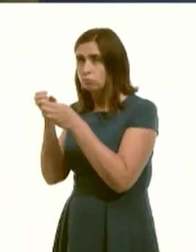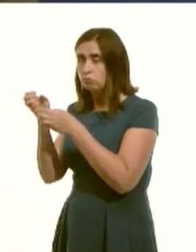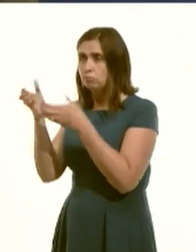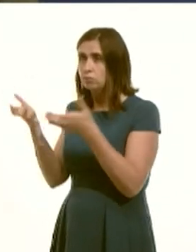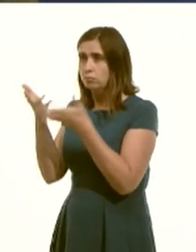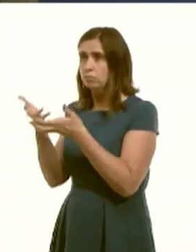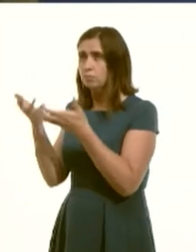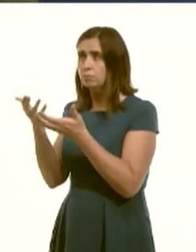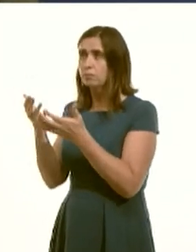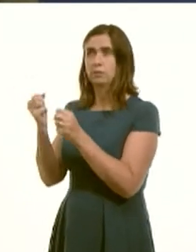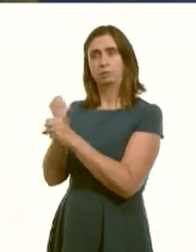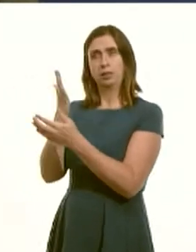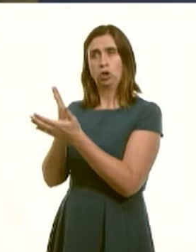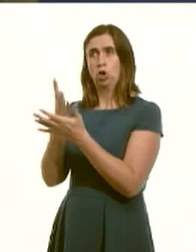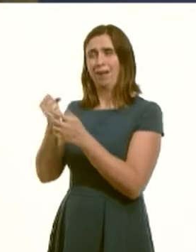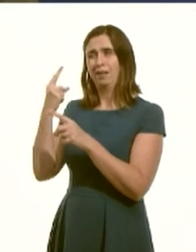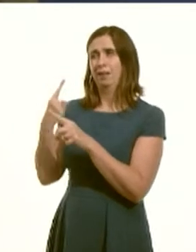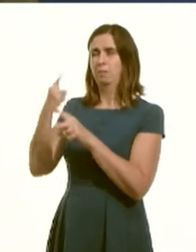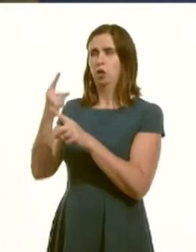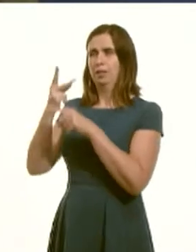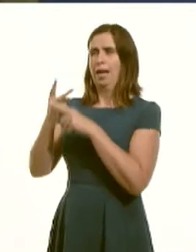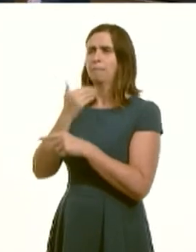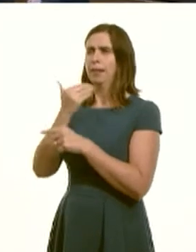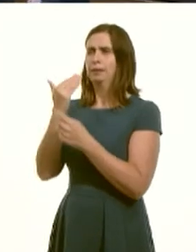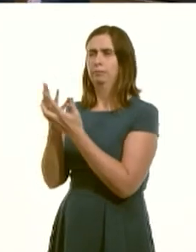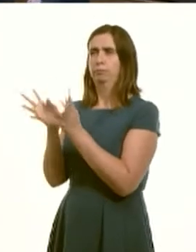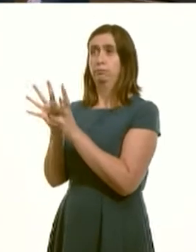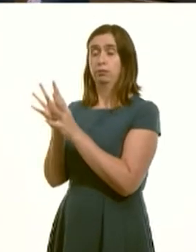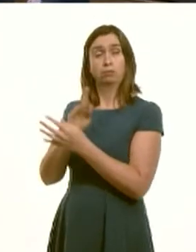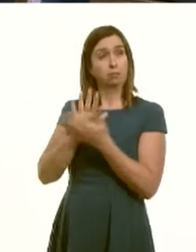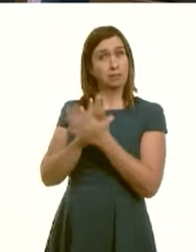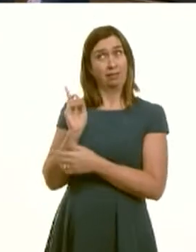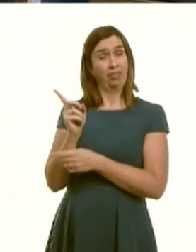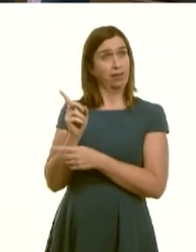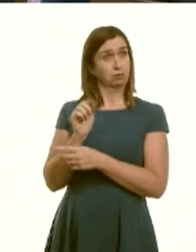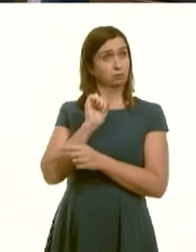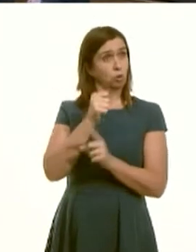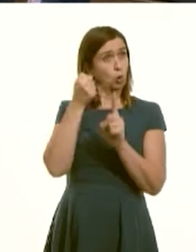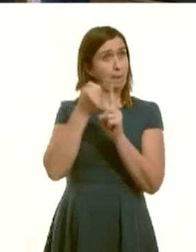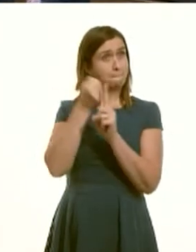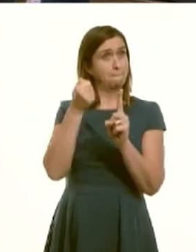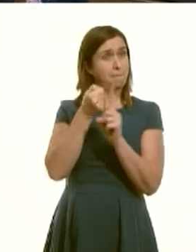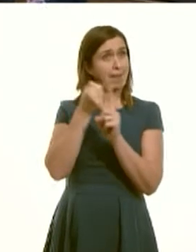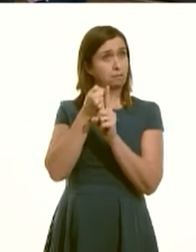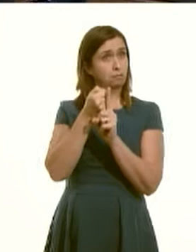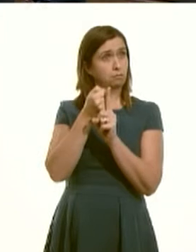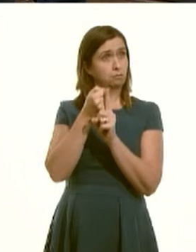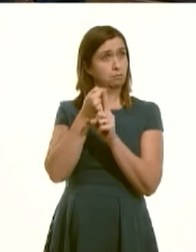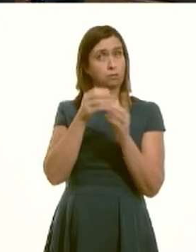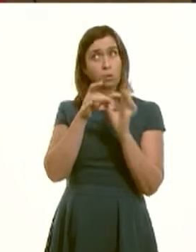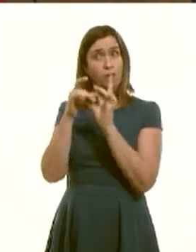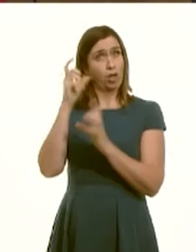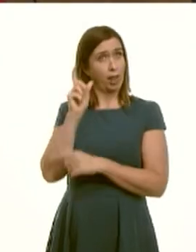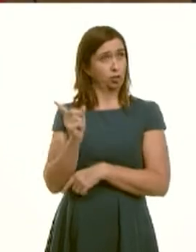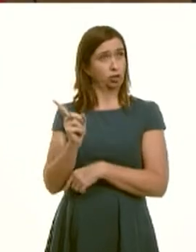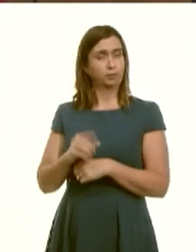yn y cyd-destun hwnnw. Ydy hwnna'n rhan o'r ymgyrch recrwtio ydych chi'n wneud fan hyn yng Nghymru hefyd ar y cyd gyda colegau? Ni wedi bod yn gweithio gyda'r colegau er mwyn